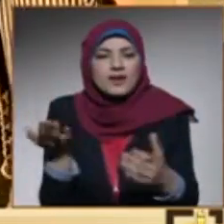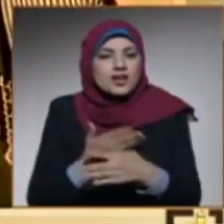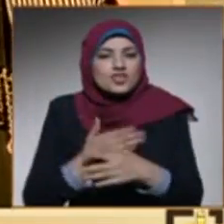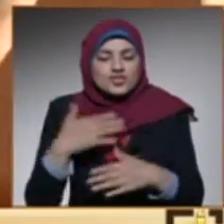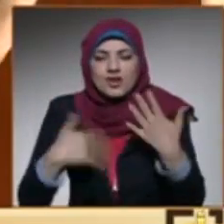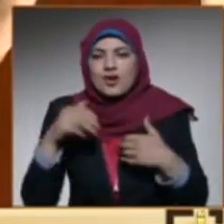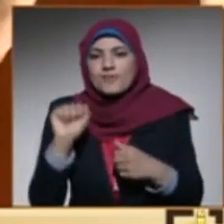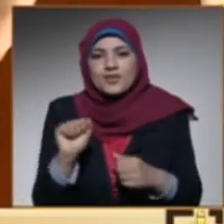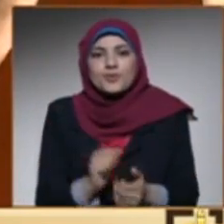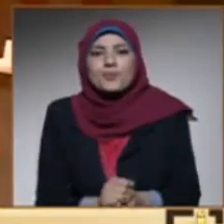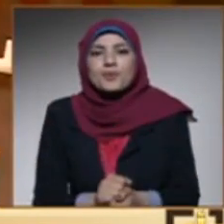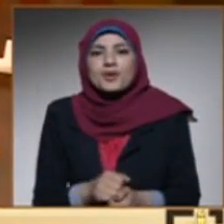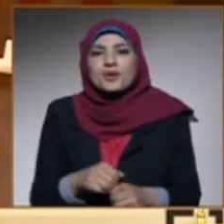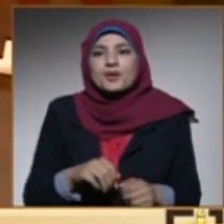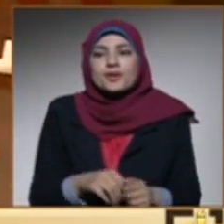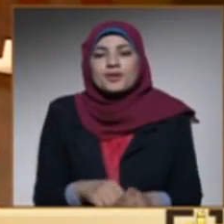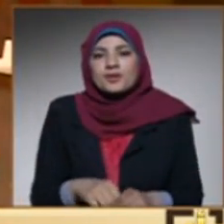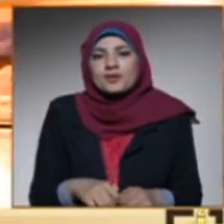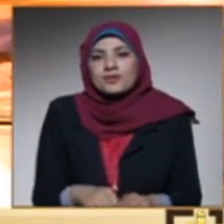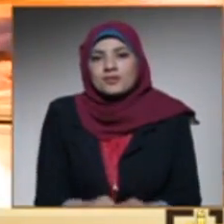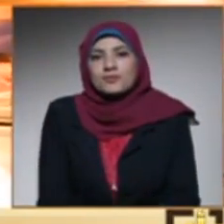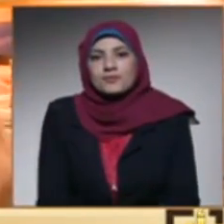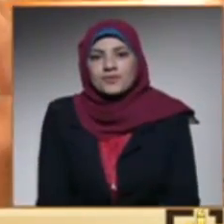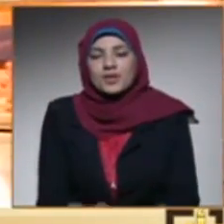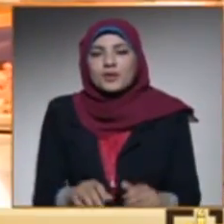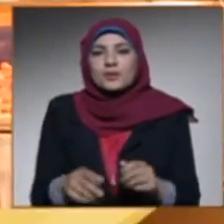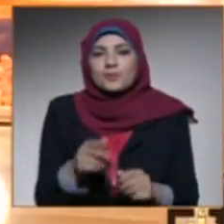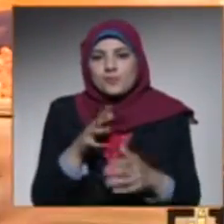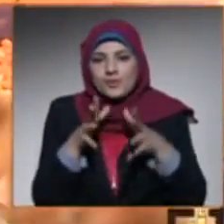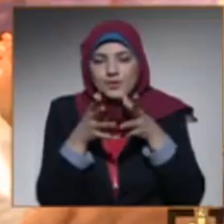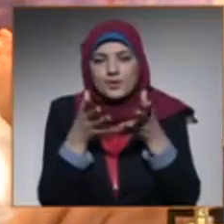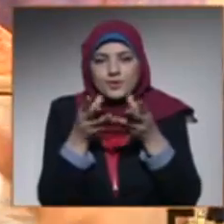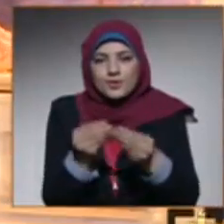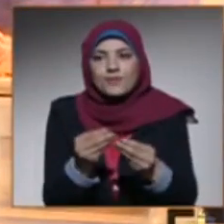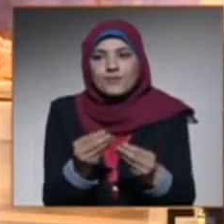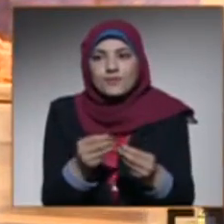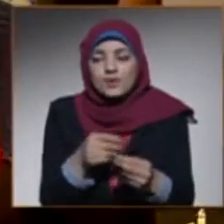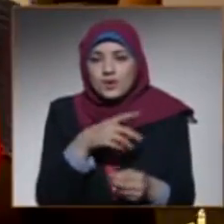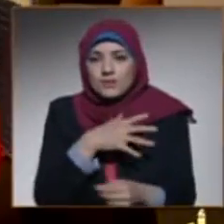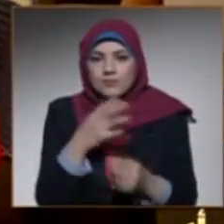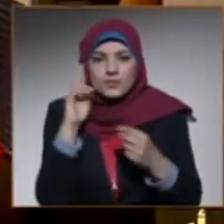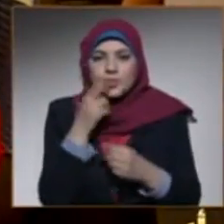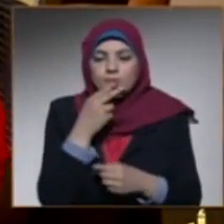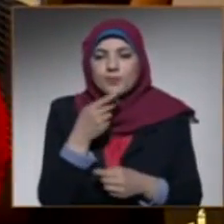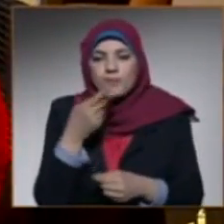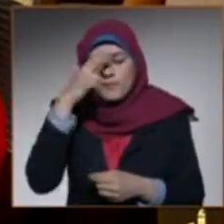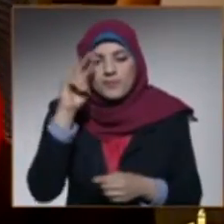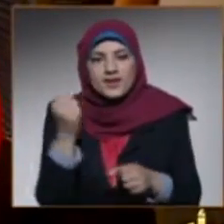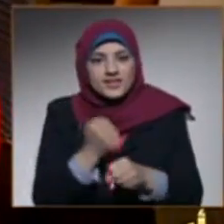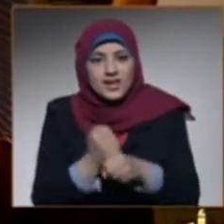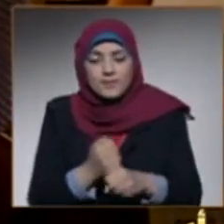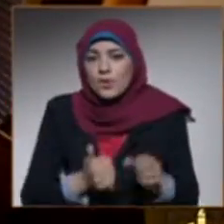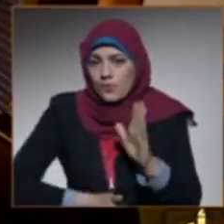الفئه المهمشه يعد شهاده ميلاد جديده واعترافا ضمنيا ان من الصم والبكم من يعمل